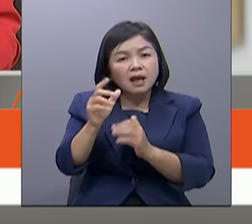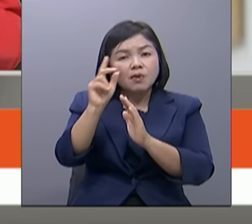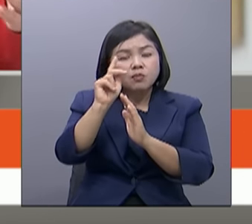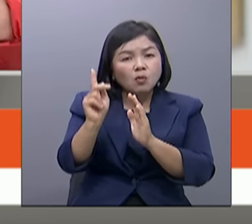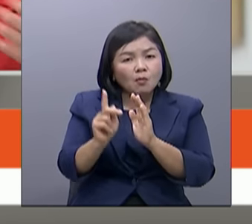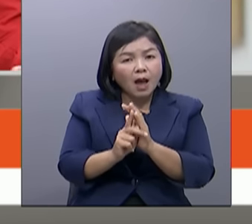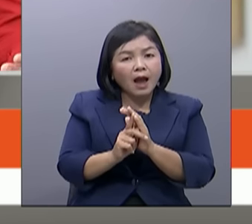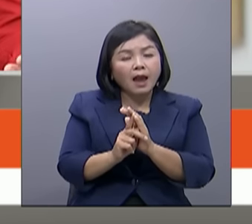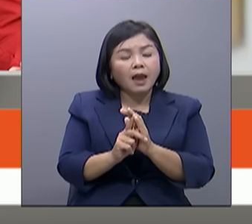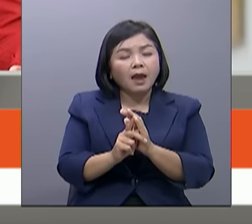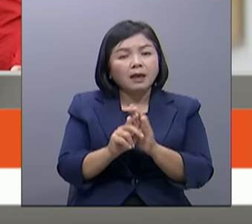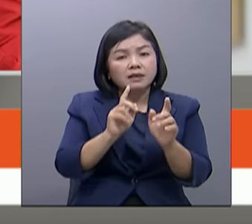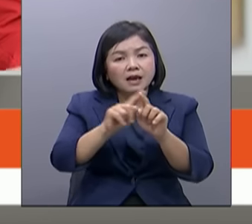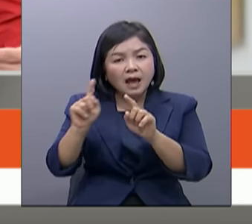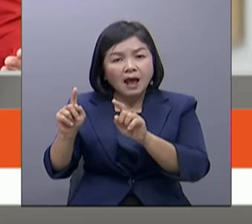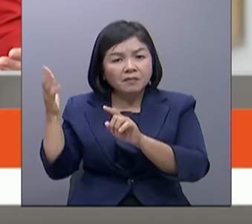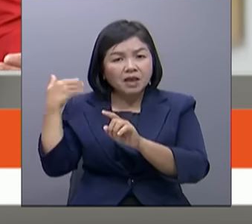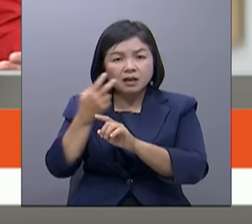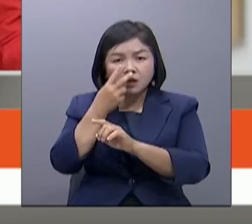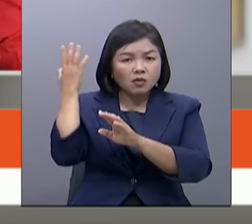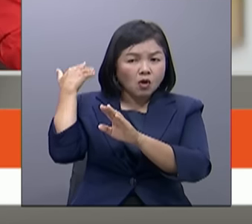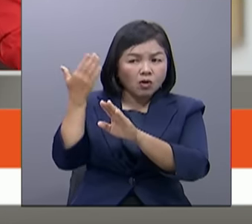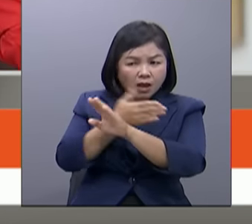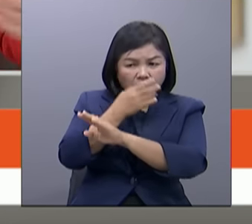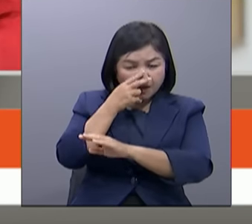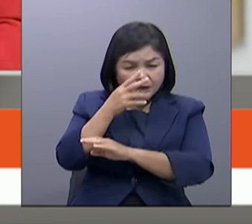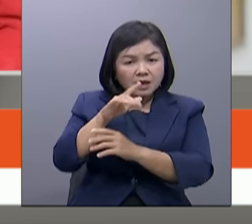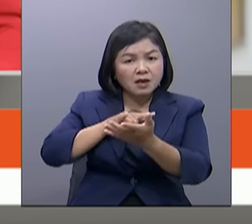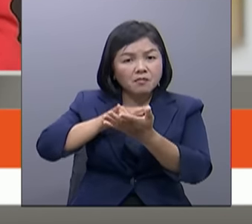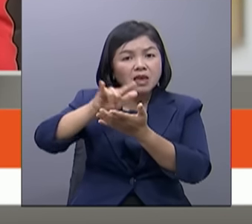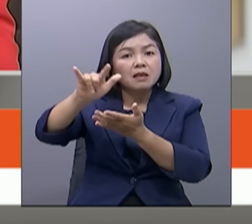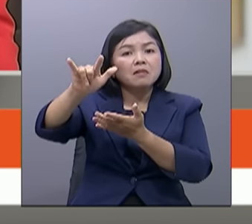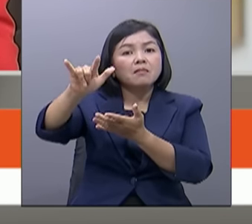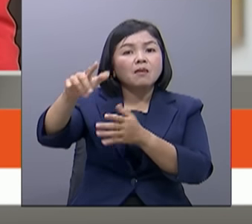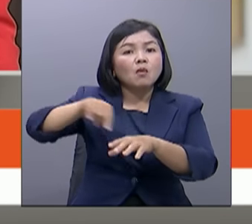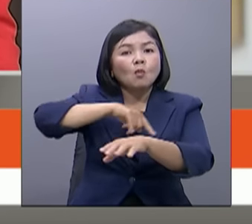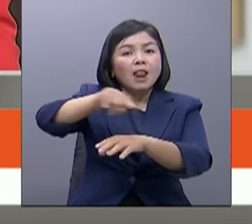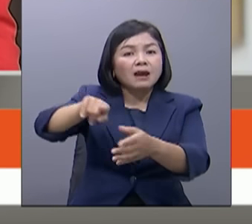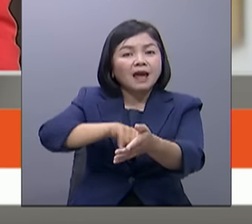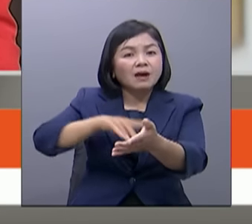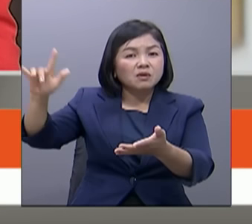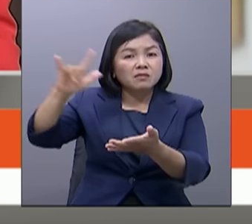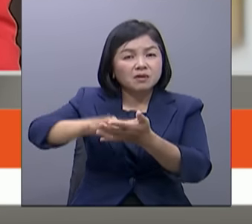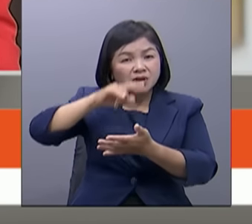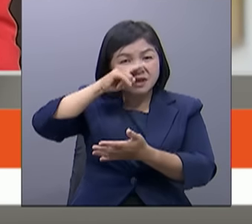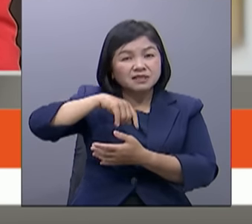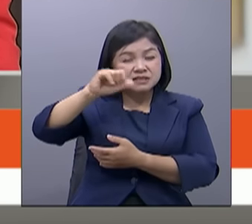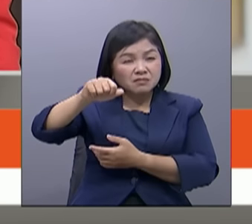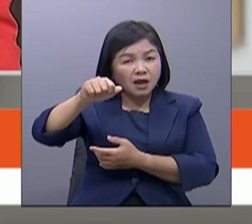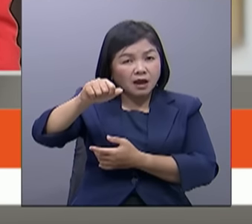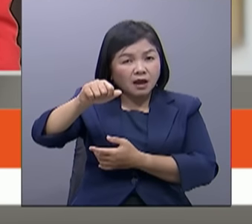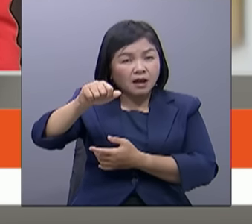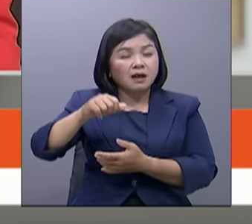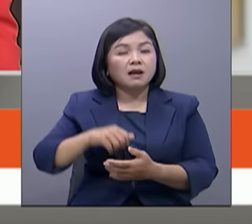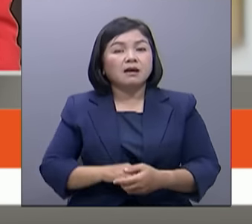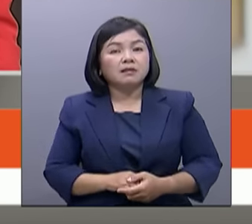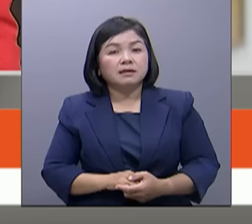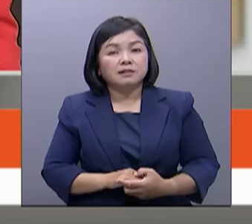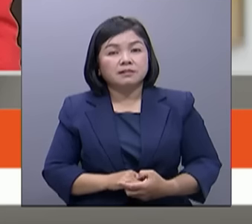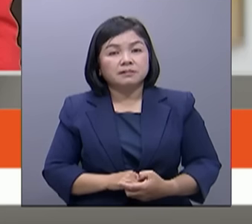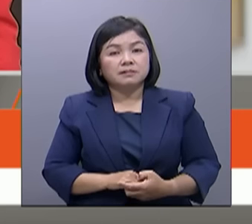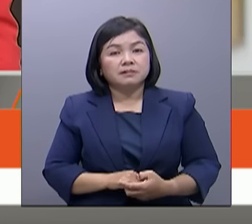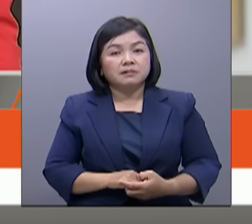คยมีประวัติที่เดินขอเดินทางออกนอกประเทศไปอย่างนี้แล้วแล้วก็กว่าจะกลับมาก็ใช้เวลาอีกนานหลายปีอะค่ะ ครับผมโอ้ยเ